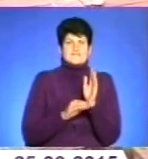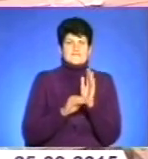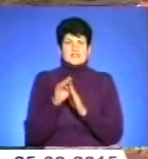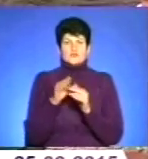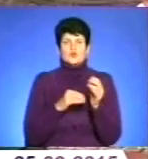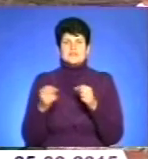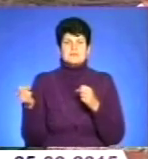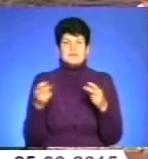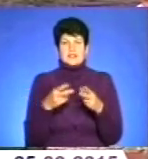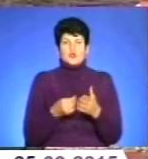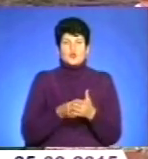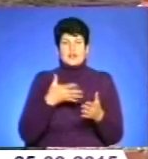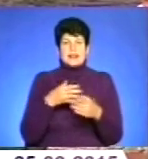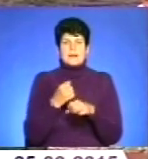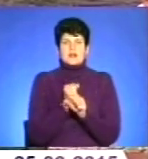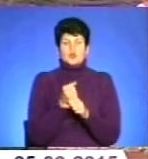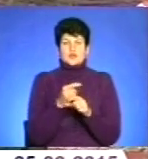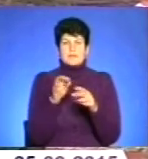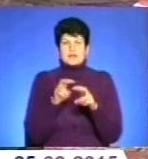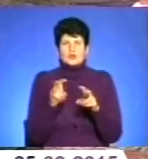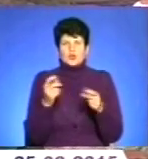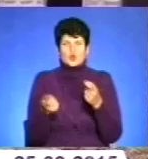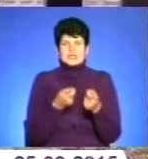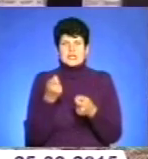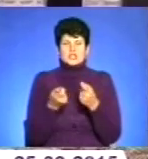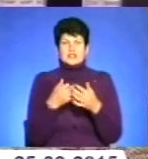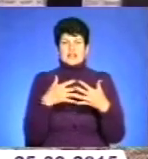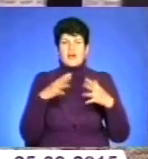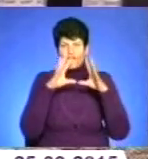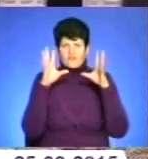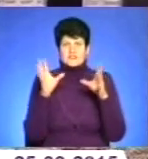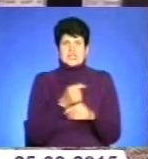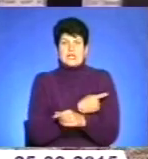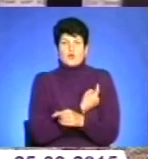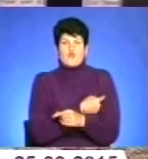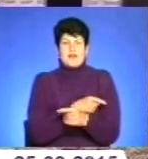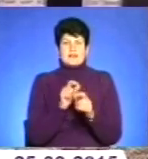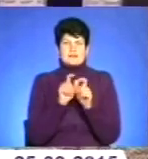високоспецифічні дорогі лабораторні методи дослідження для всіх лікувальних закладів.